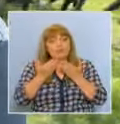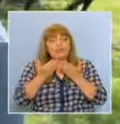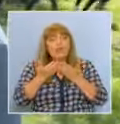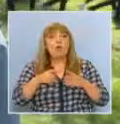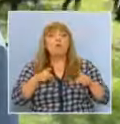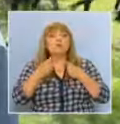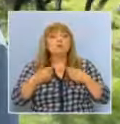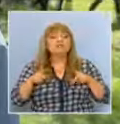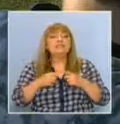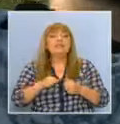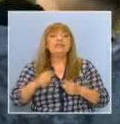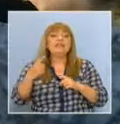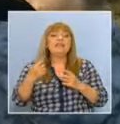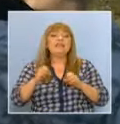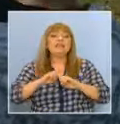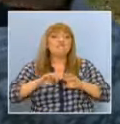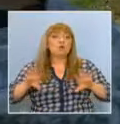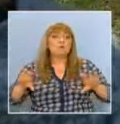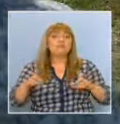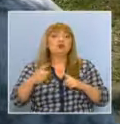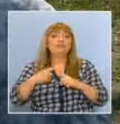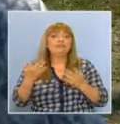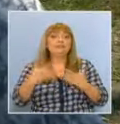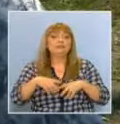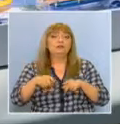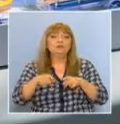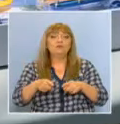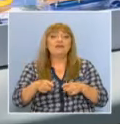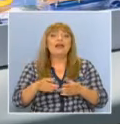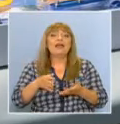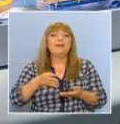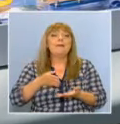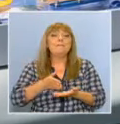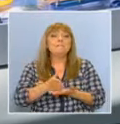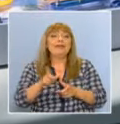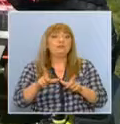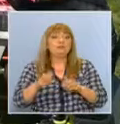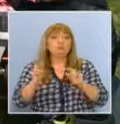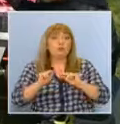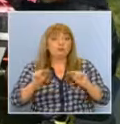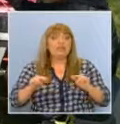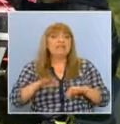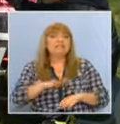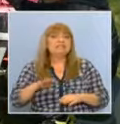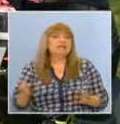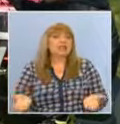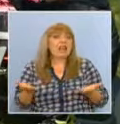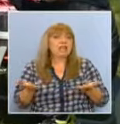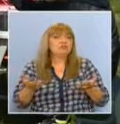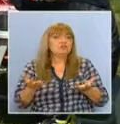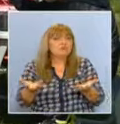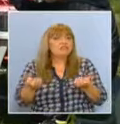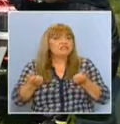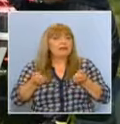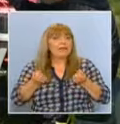под формата на информационни технологии. Това е така нареченият STEM метод на обучение. Децата доста лесно възприемат информацията и всъщност